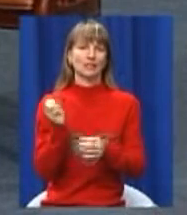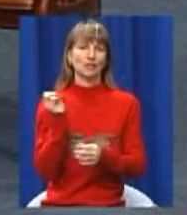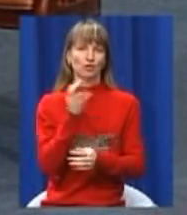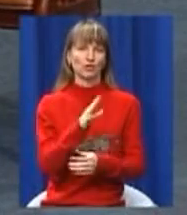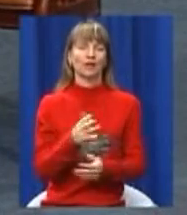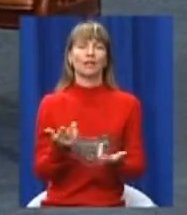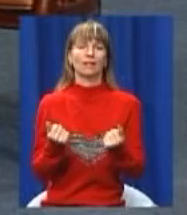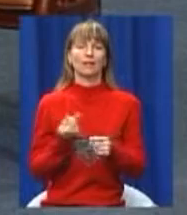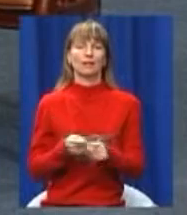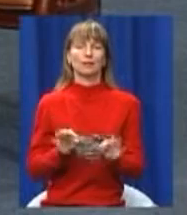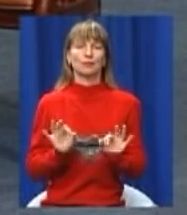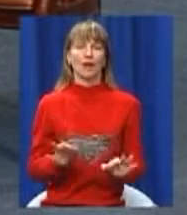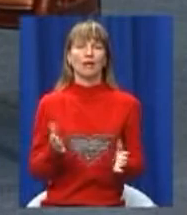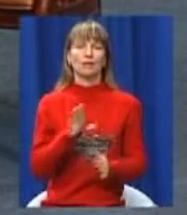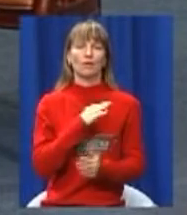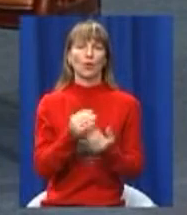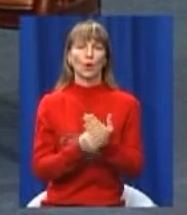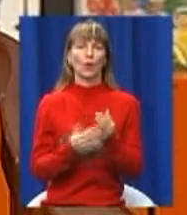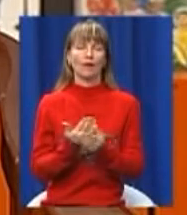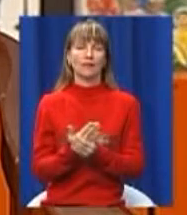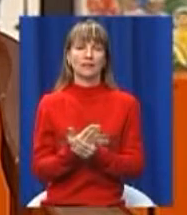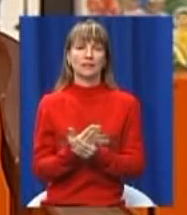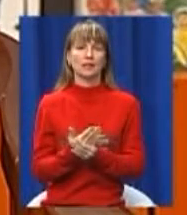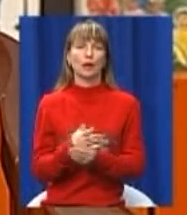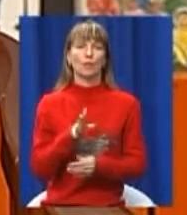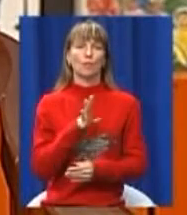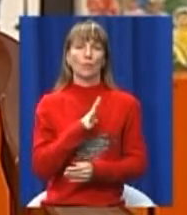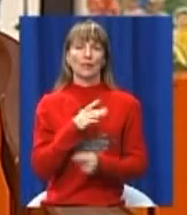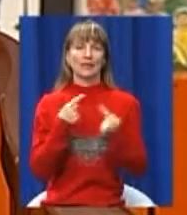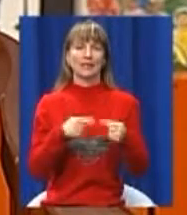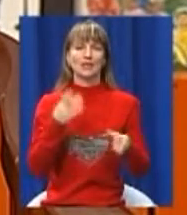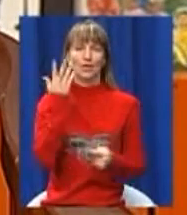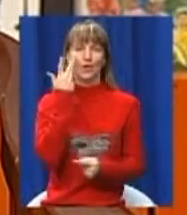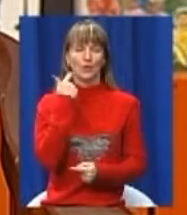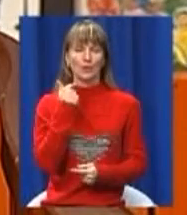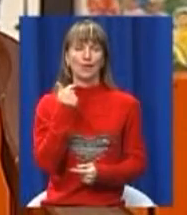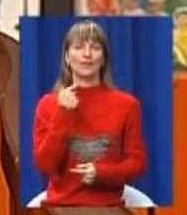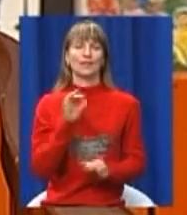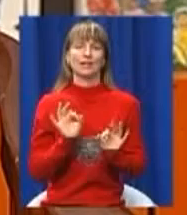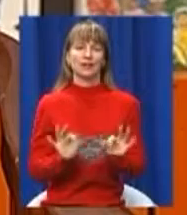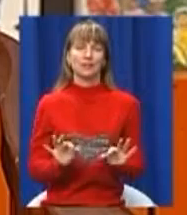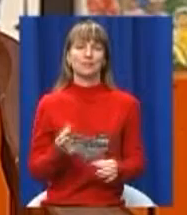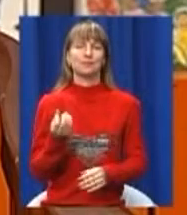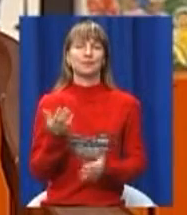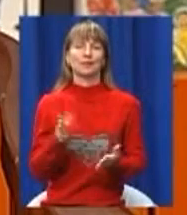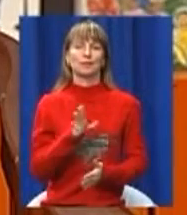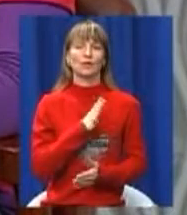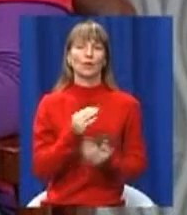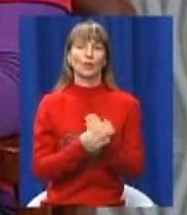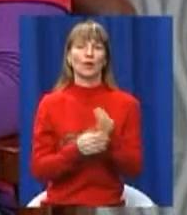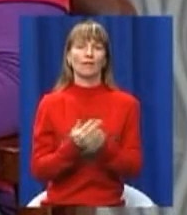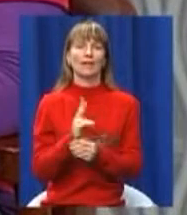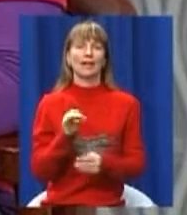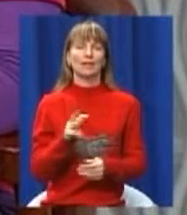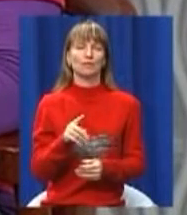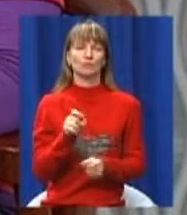це з тобою згодна. А які бувають рукавиці тоді? Ну, вони бувають різнокольорові. Так, а які ще бувають рукавиці, окрім